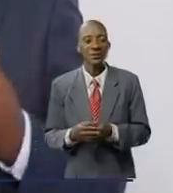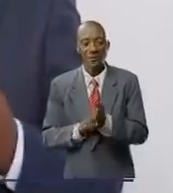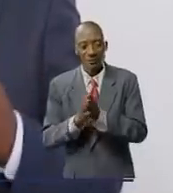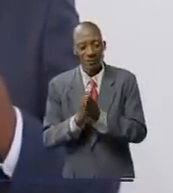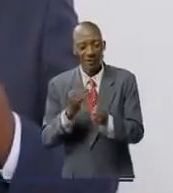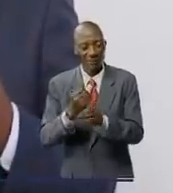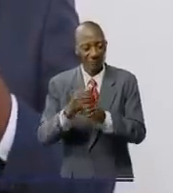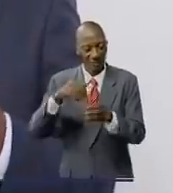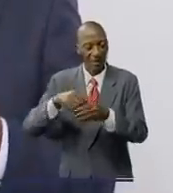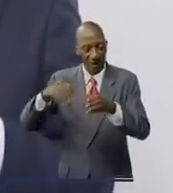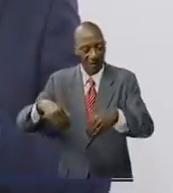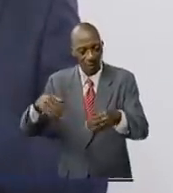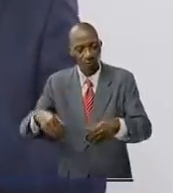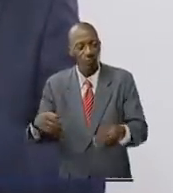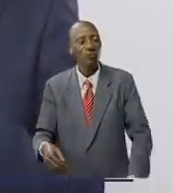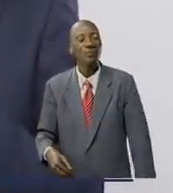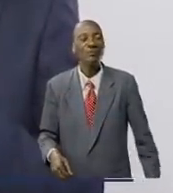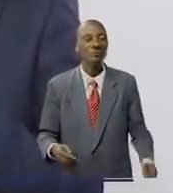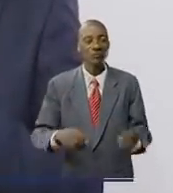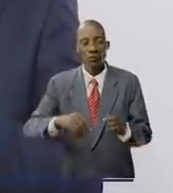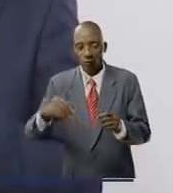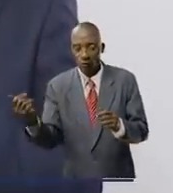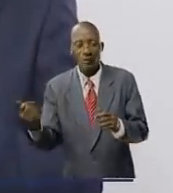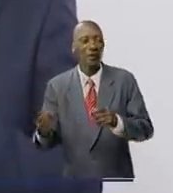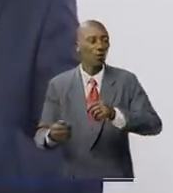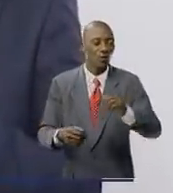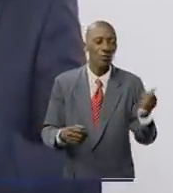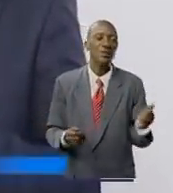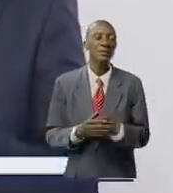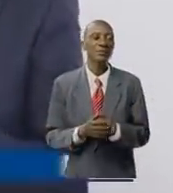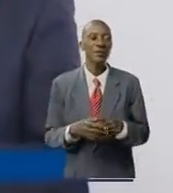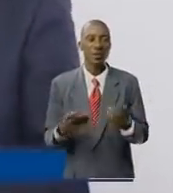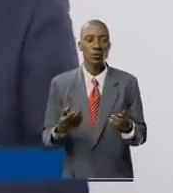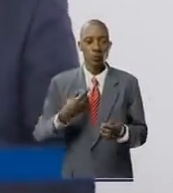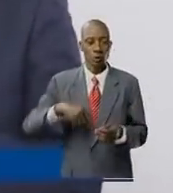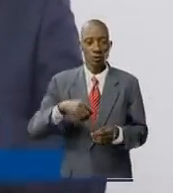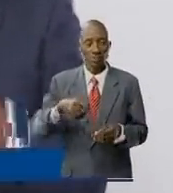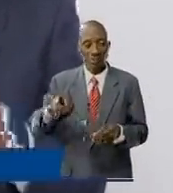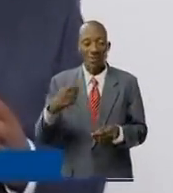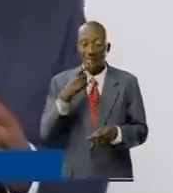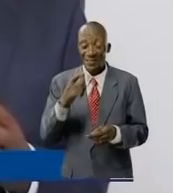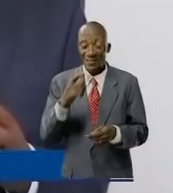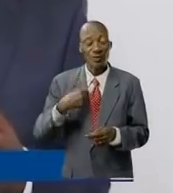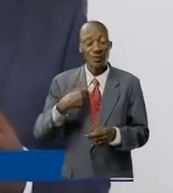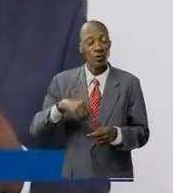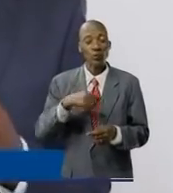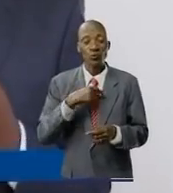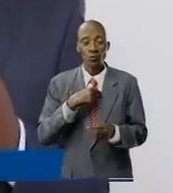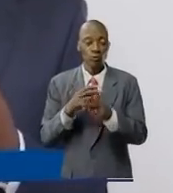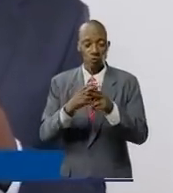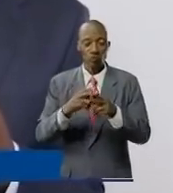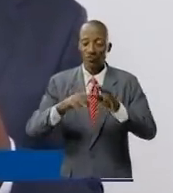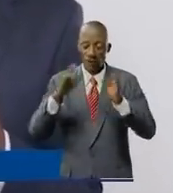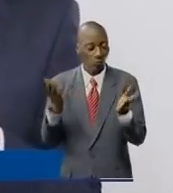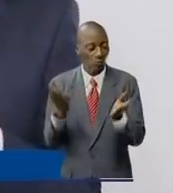aussi pour former les jeunes. C'est-à-dire que nous sommes de personnes qui gèrent des sociétés et des associations et